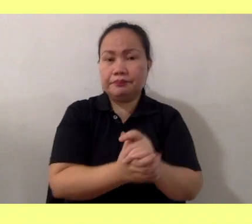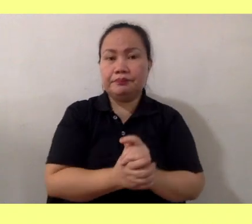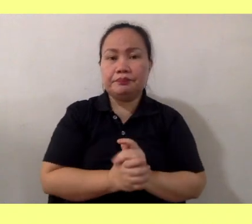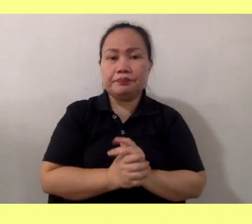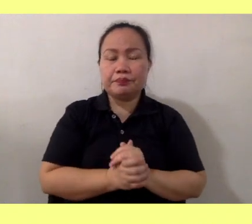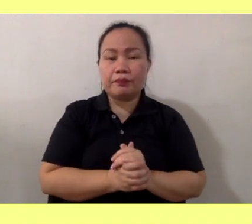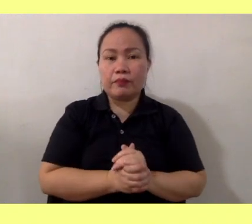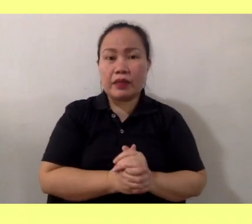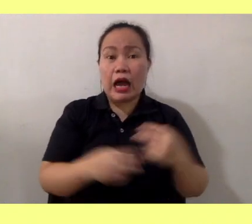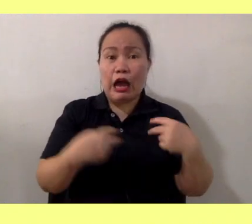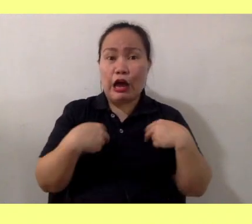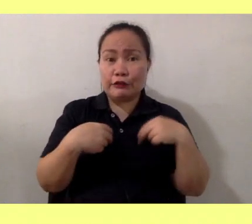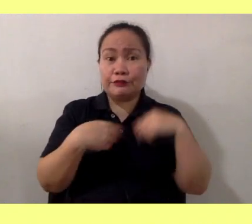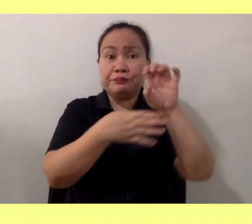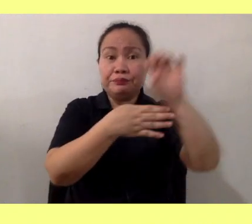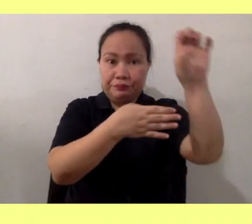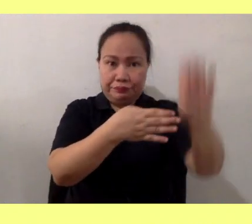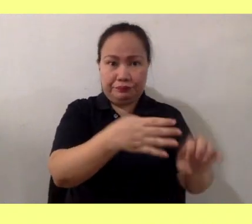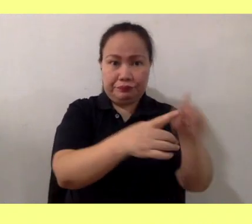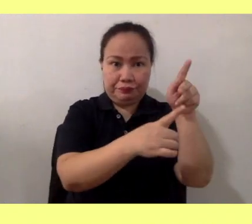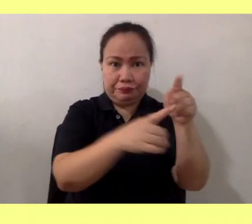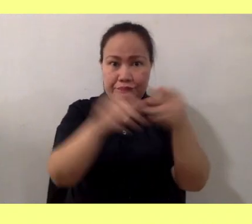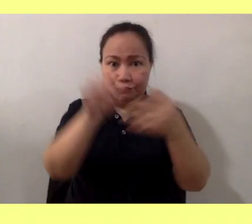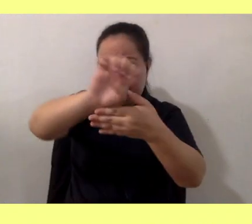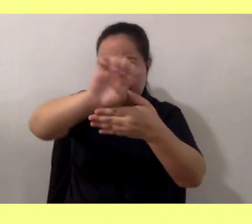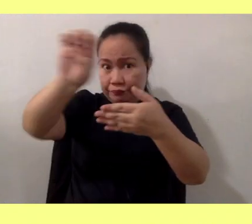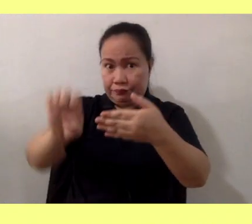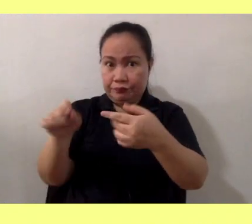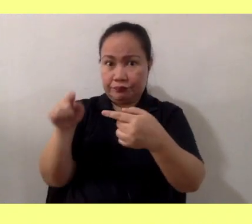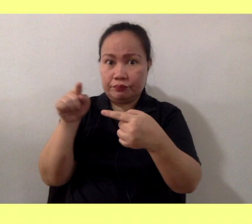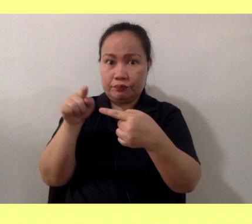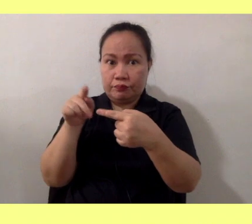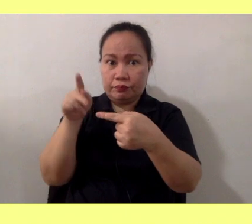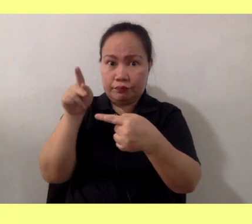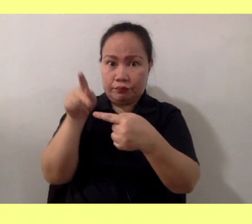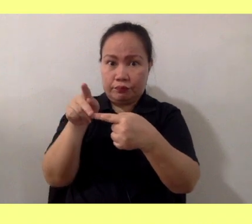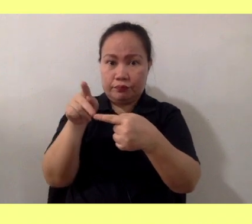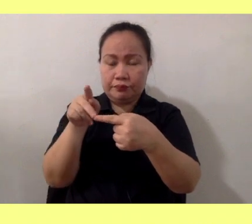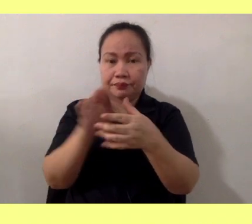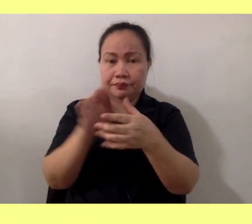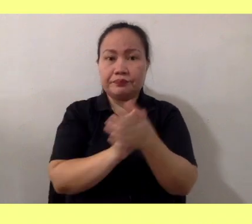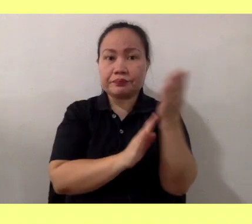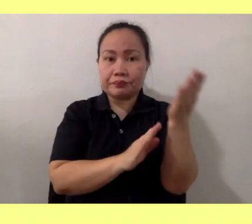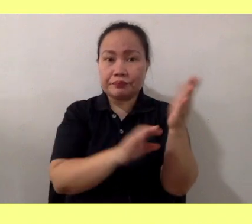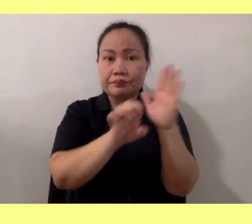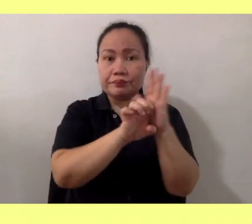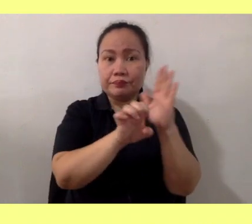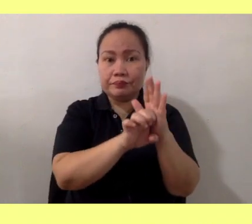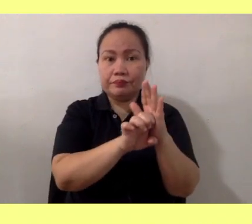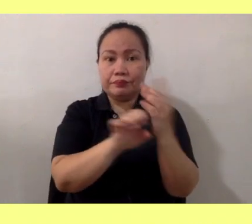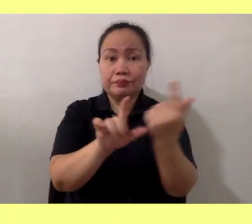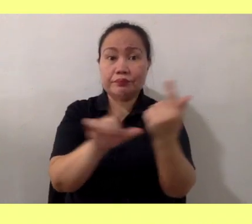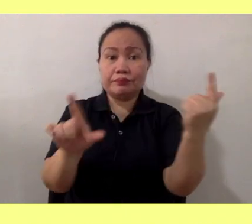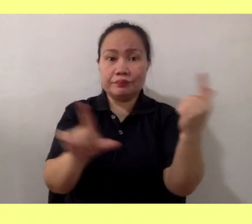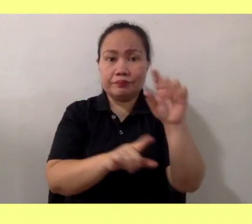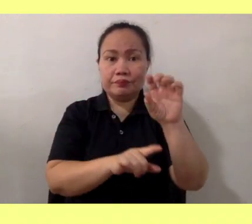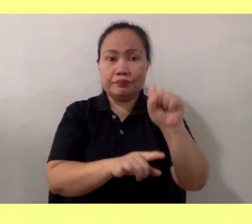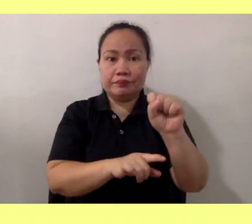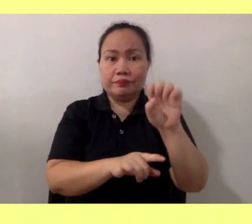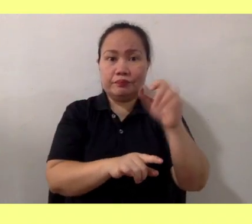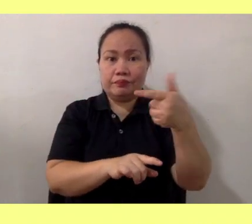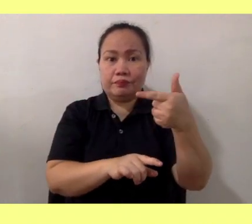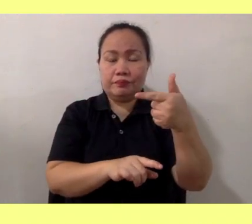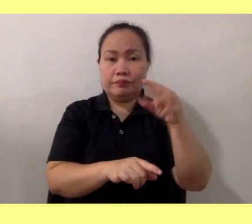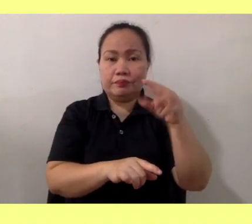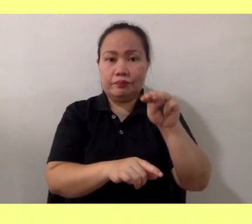endpoints. Okay? Nag-e-end siya, natatapos. Okay? So, ito po, this is an example of a line segment. As you can